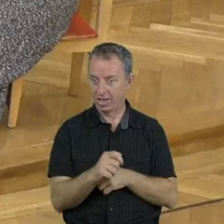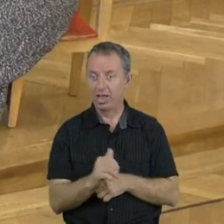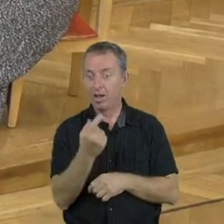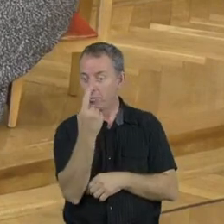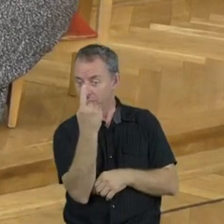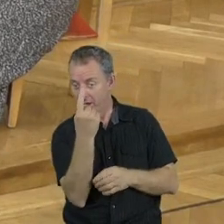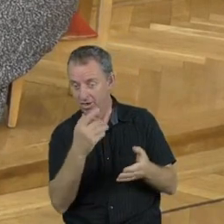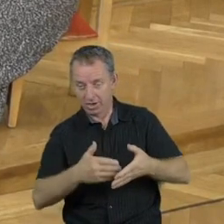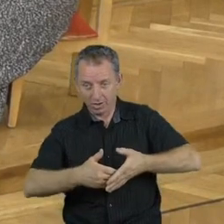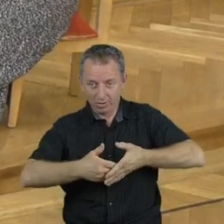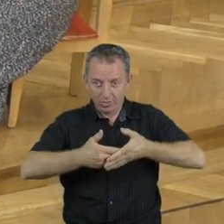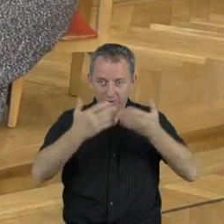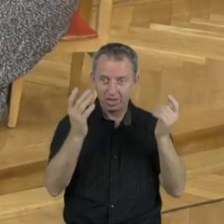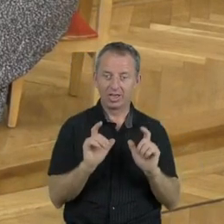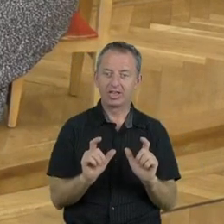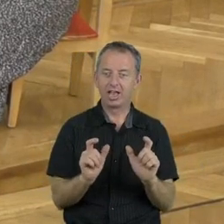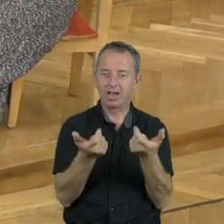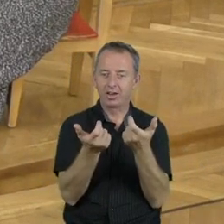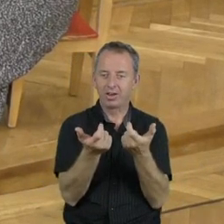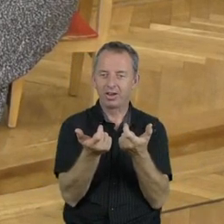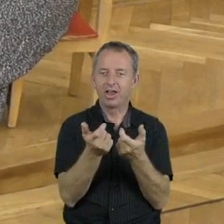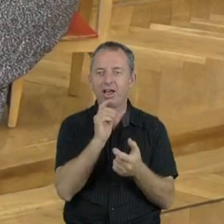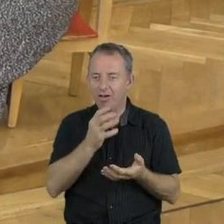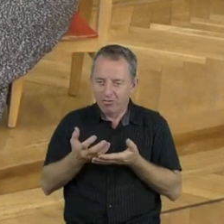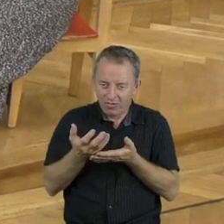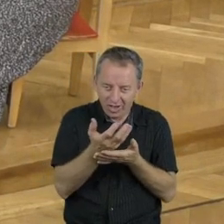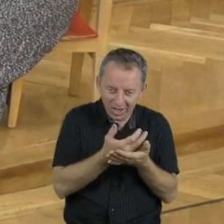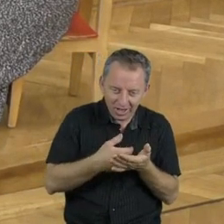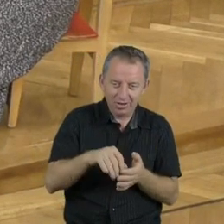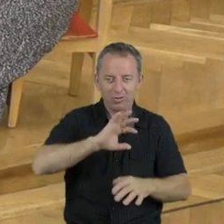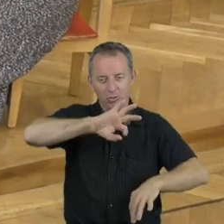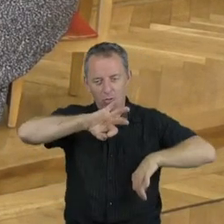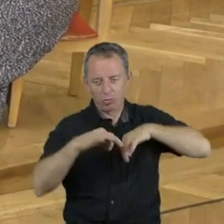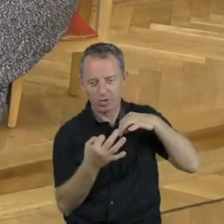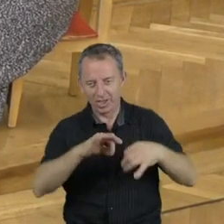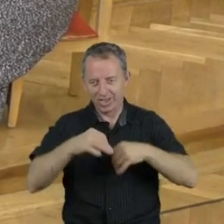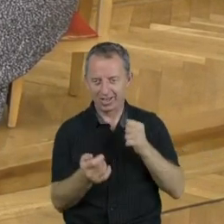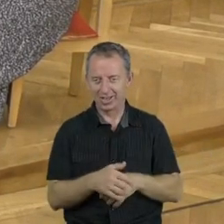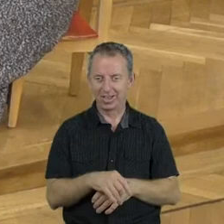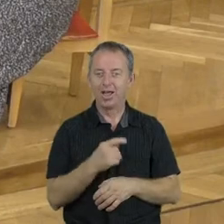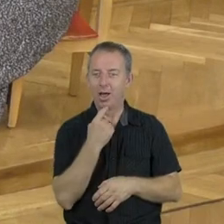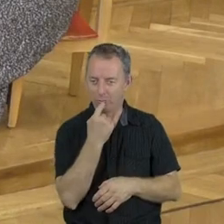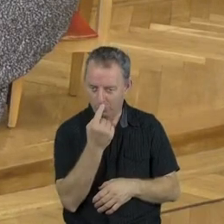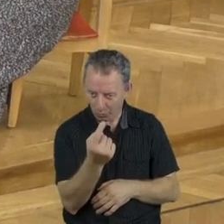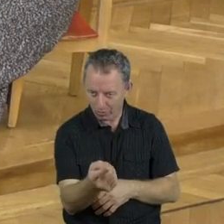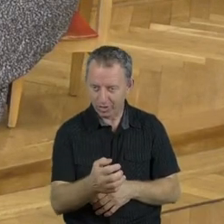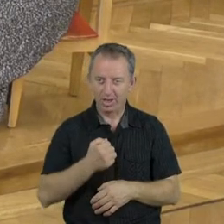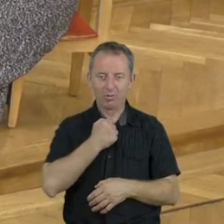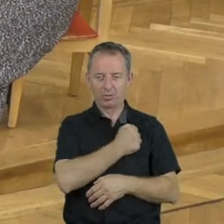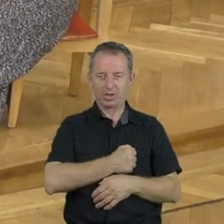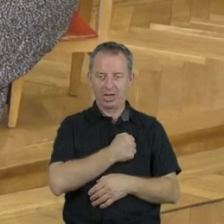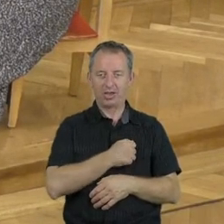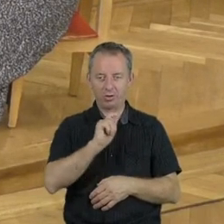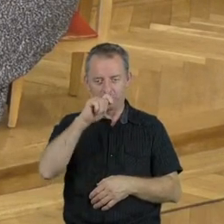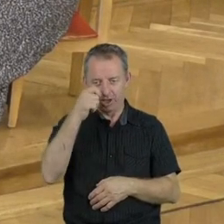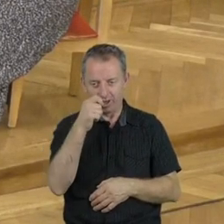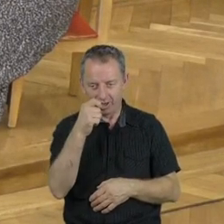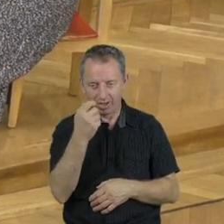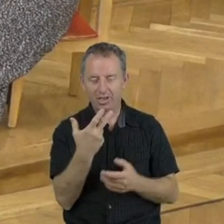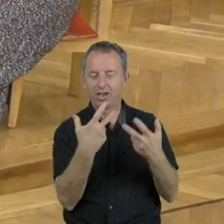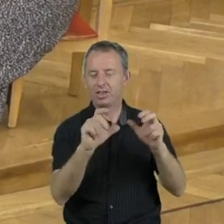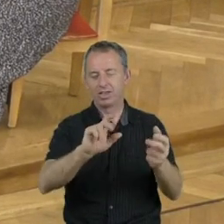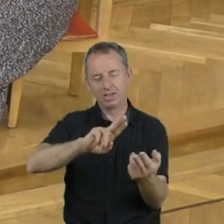pierwszym dniu zdarzyło mu się wykorzystać tę swoją umiejętność i powiedział coś przykrego dziadkowi. Dziadek nic